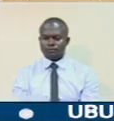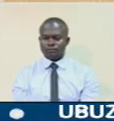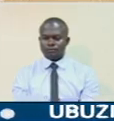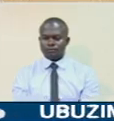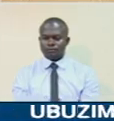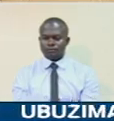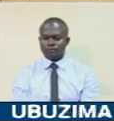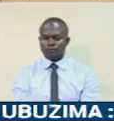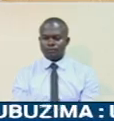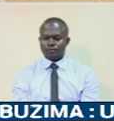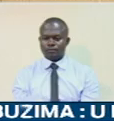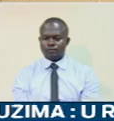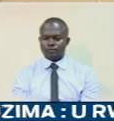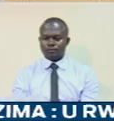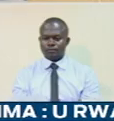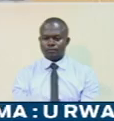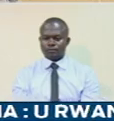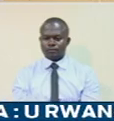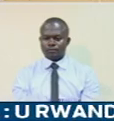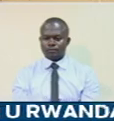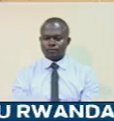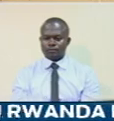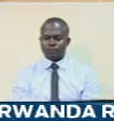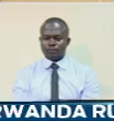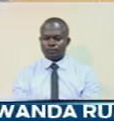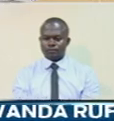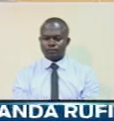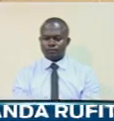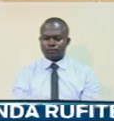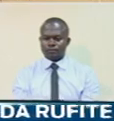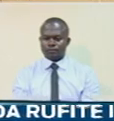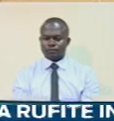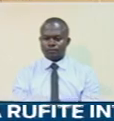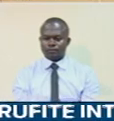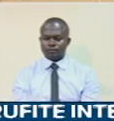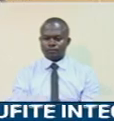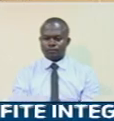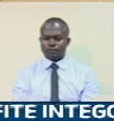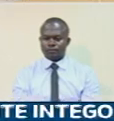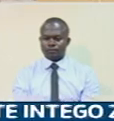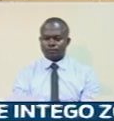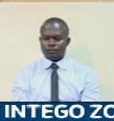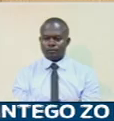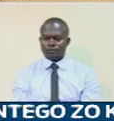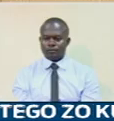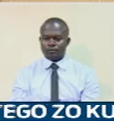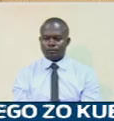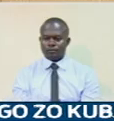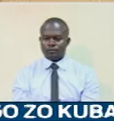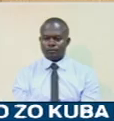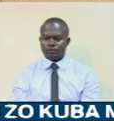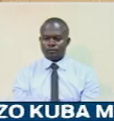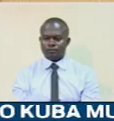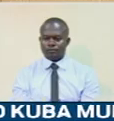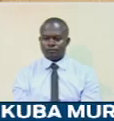bigeze babona, ntago bazi uburyo bashobora kuganira n'umuntu ufite ubumuga. Rero iyo bamubonye kubera ko batazi